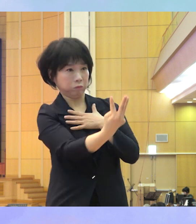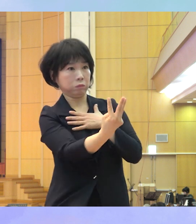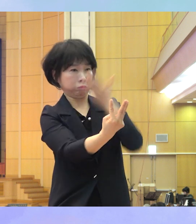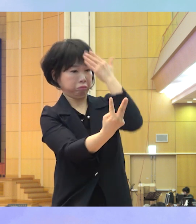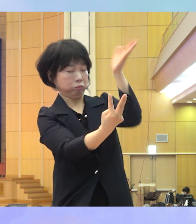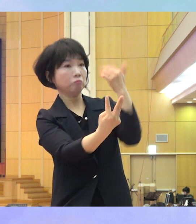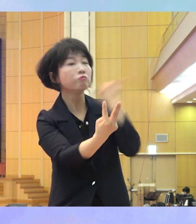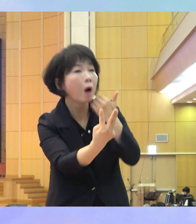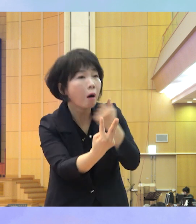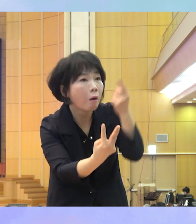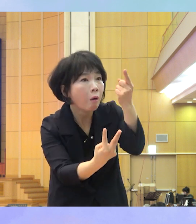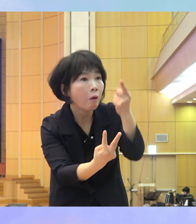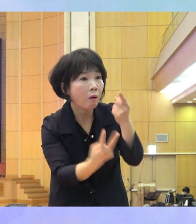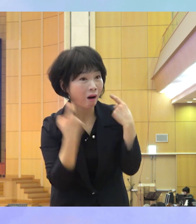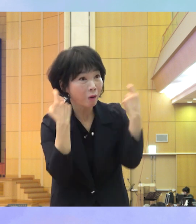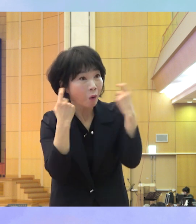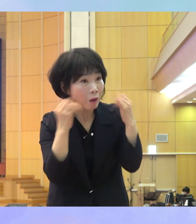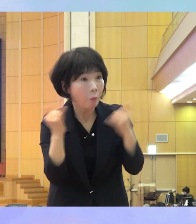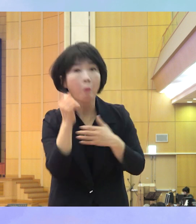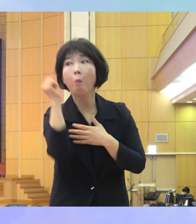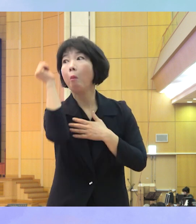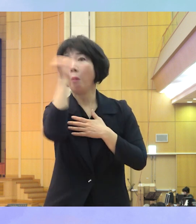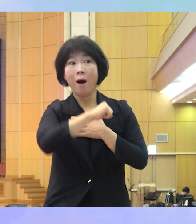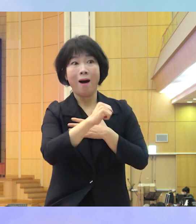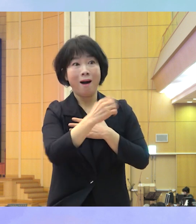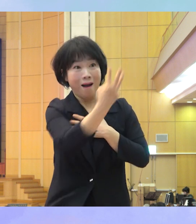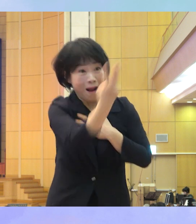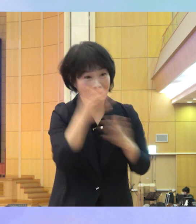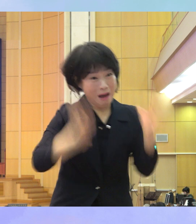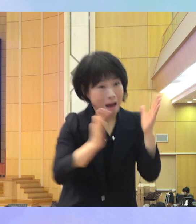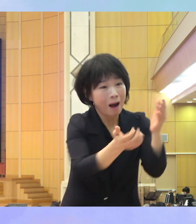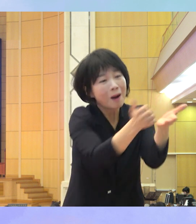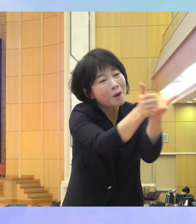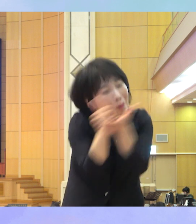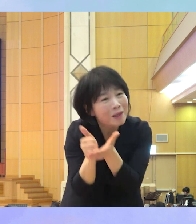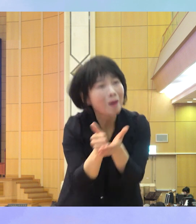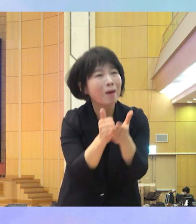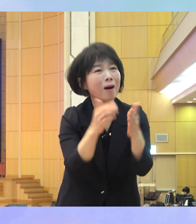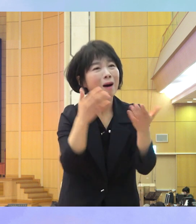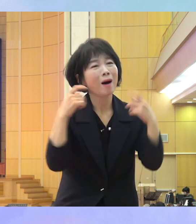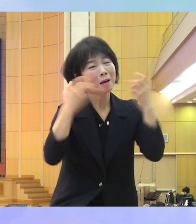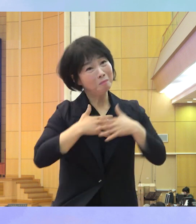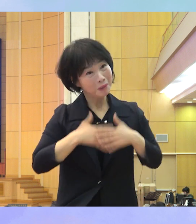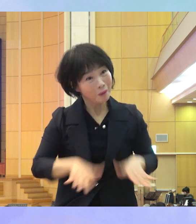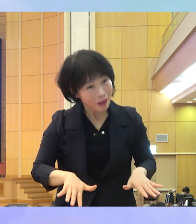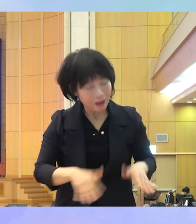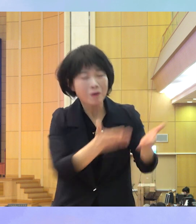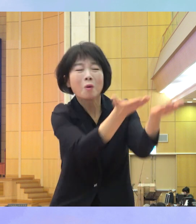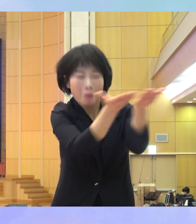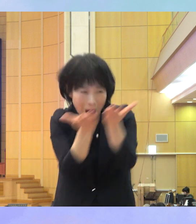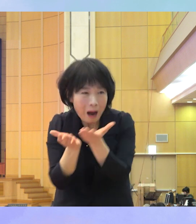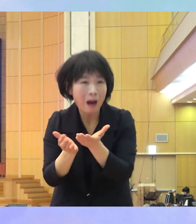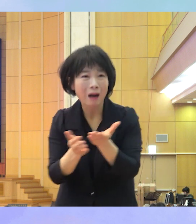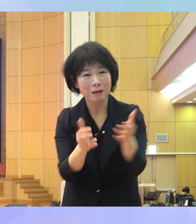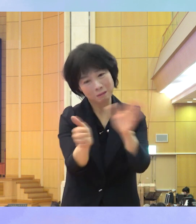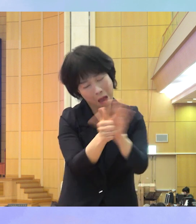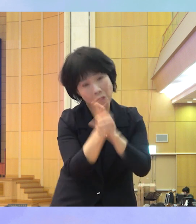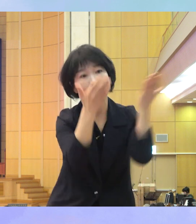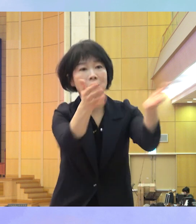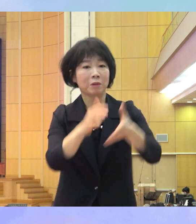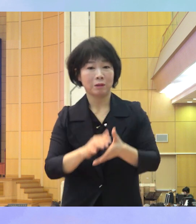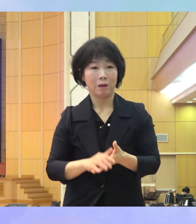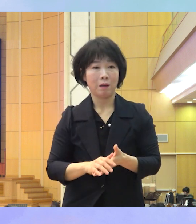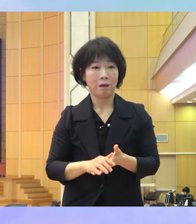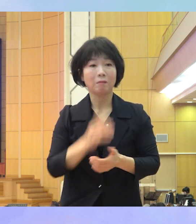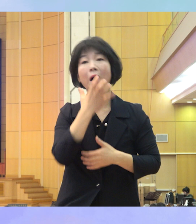자기가 살고 있는 안방, 소위 문주방이라고 하죠. 문턱에 걸터 앉아가지고 있다가